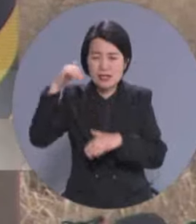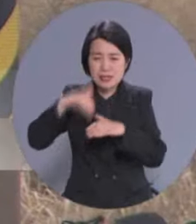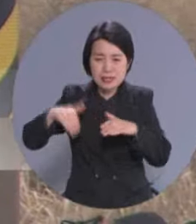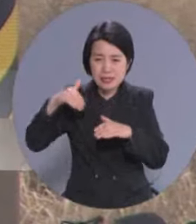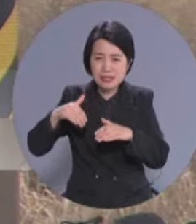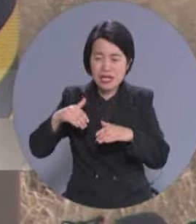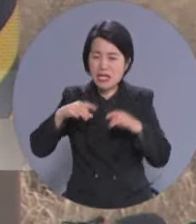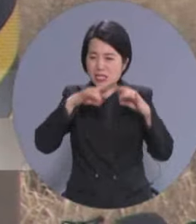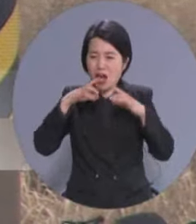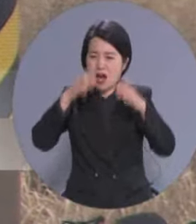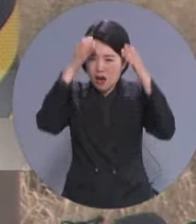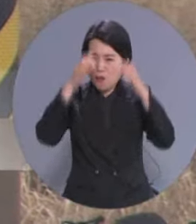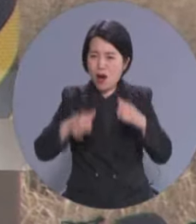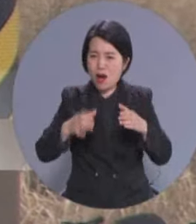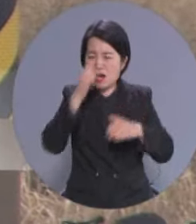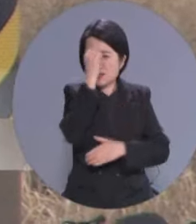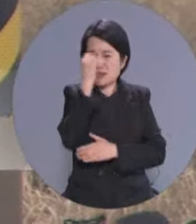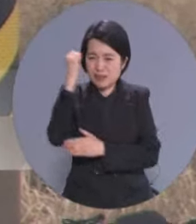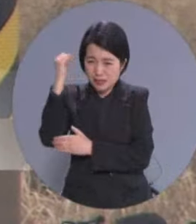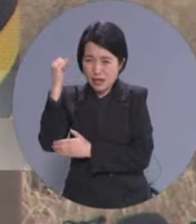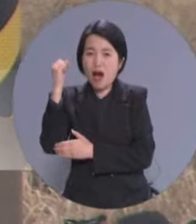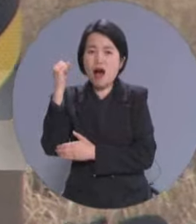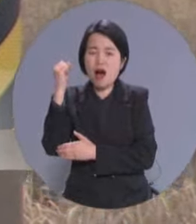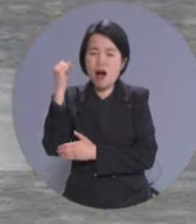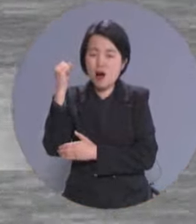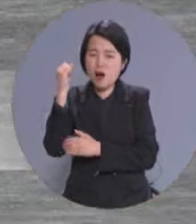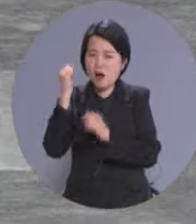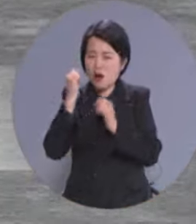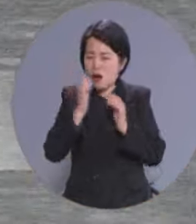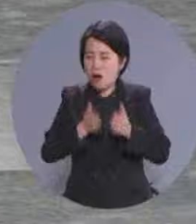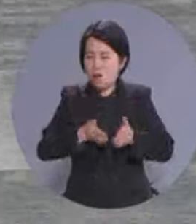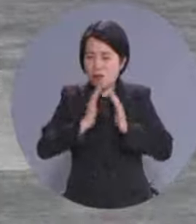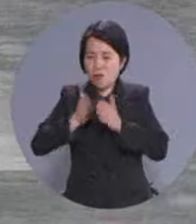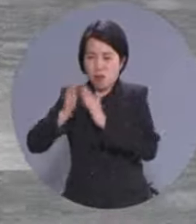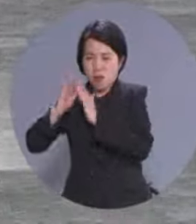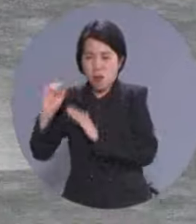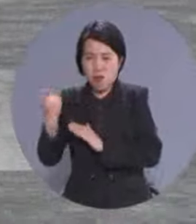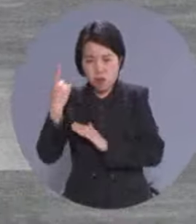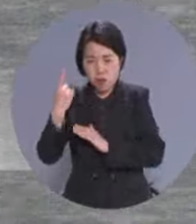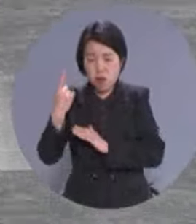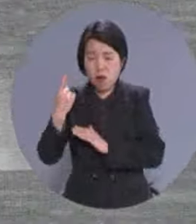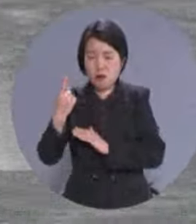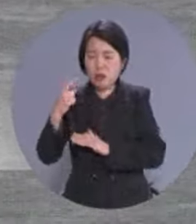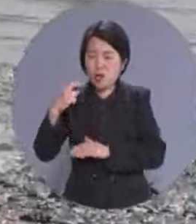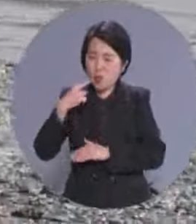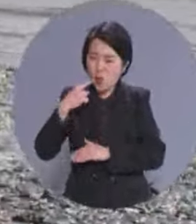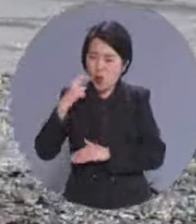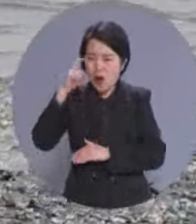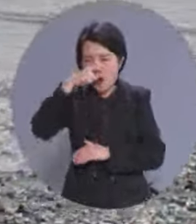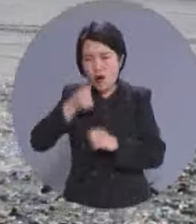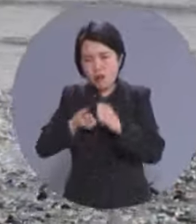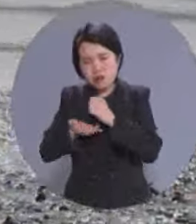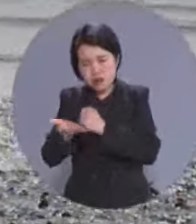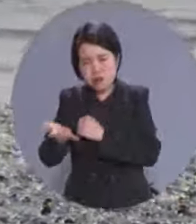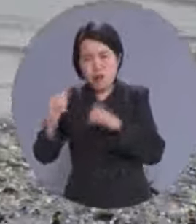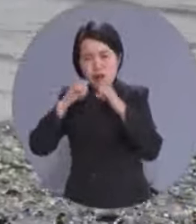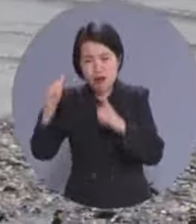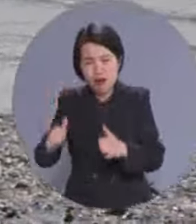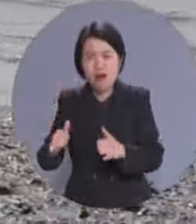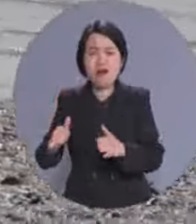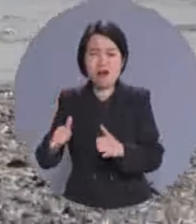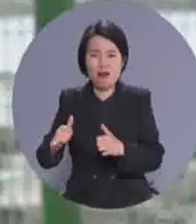높은 전봇대들까지 철새 도래지 주위를 둘러싸면서 이곳의 높은 생태학적 가치를 걱정하는 목소리도 커지고